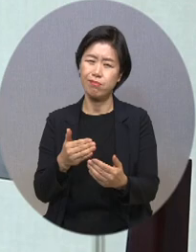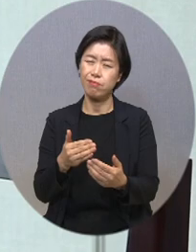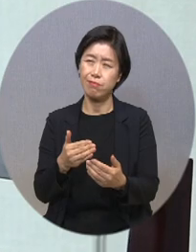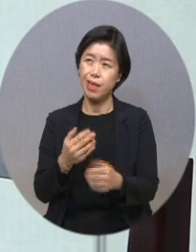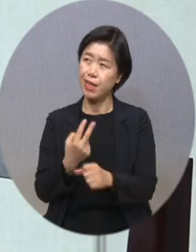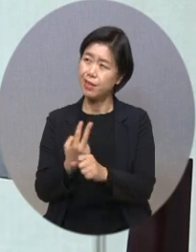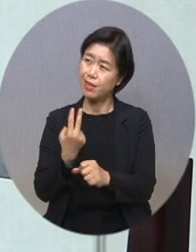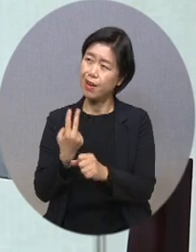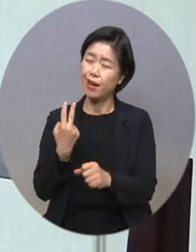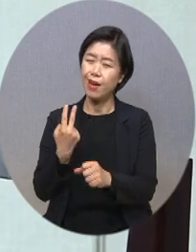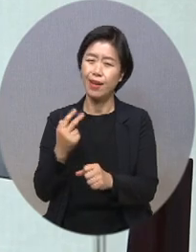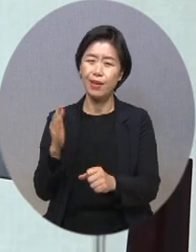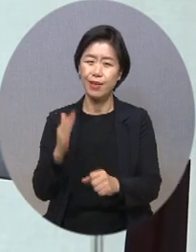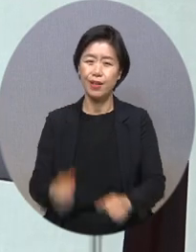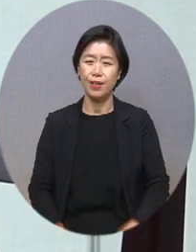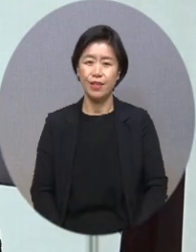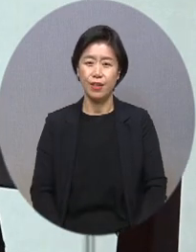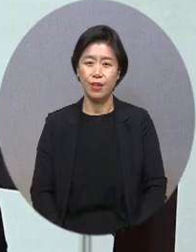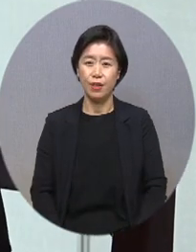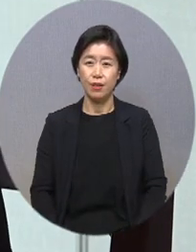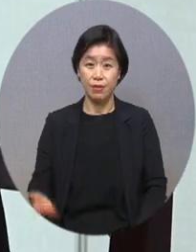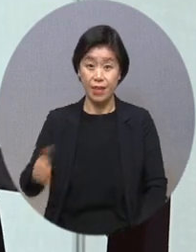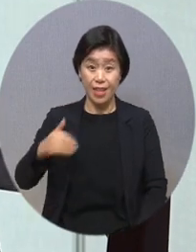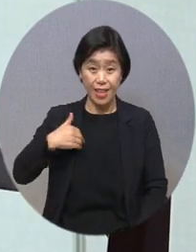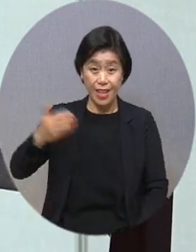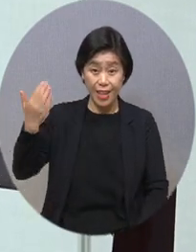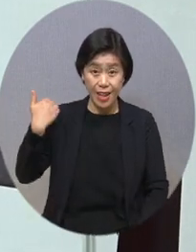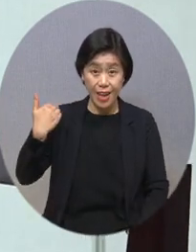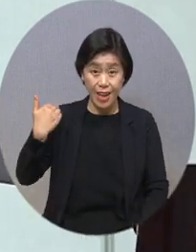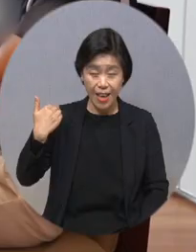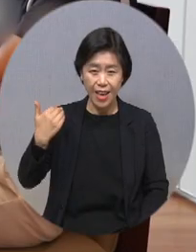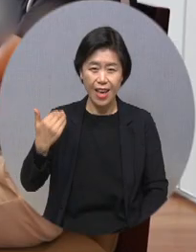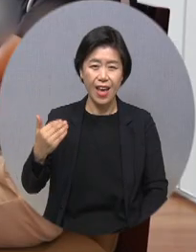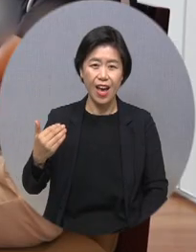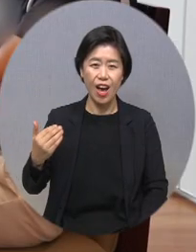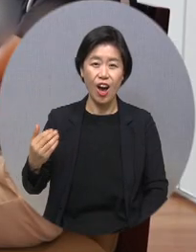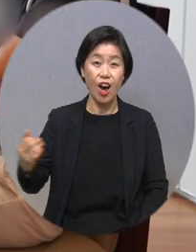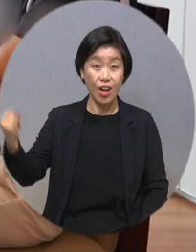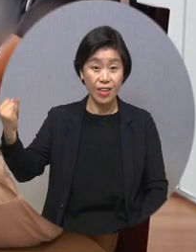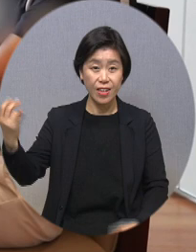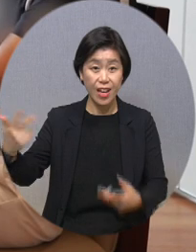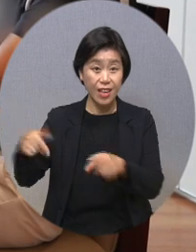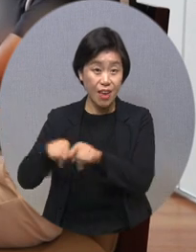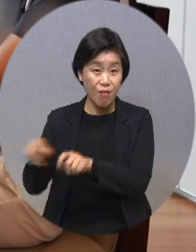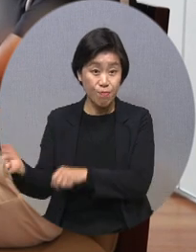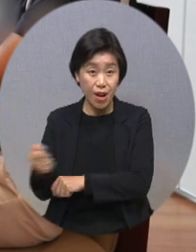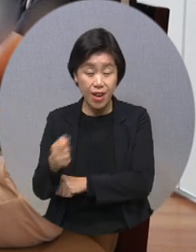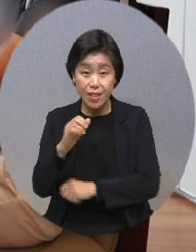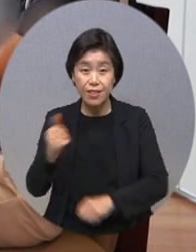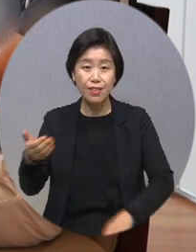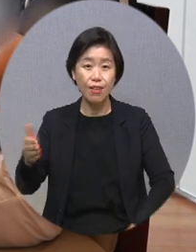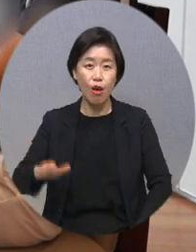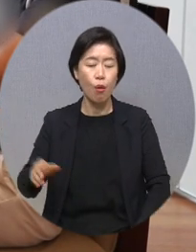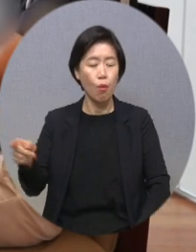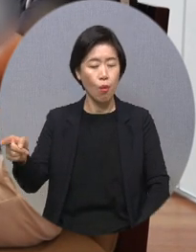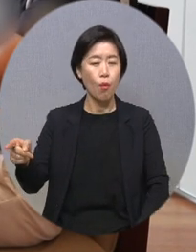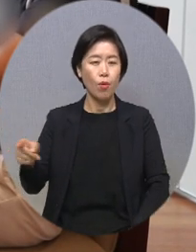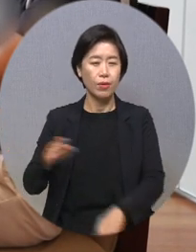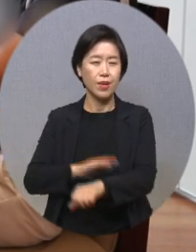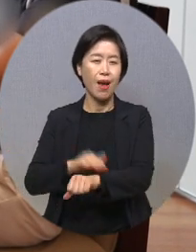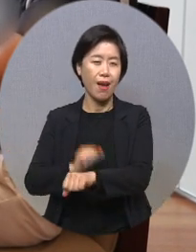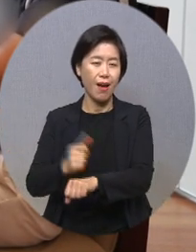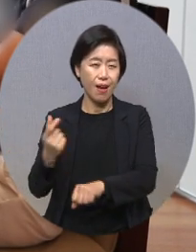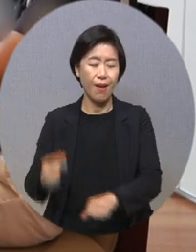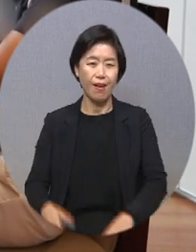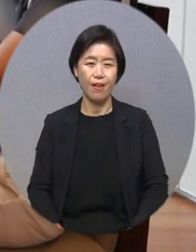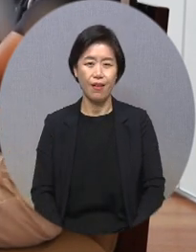것 같은데 제가 라벨 칠 때 언니랑 쳤거든요. 84개. 잘 쳐요. 잘 쳐. 2년 안에? 역시. 알파고요. 우리 팀이지? 그러니까 얘기하면